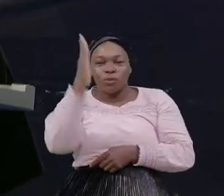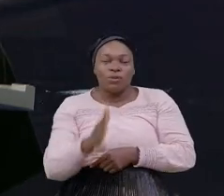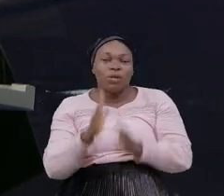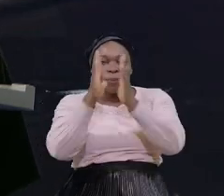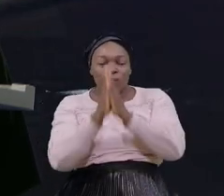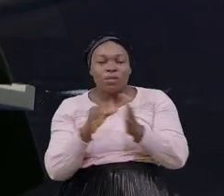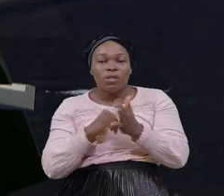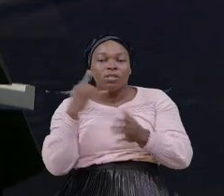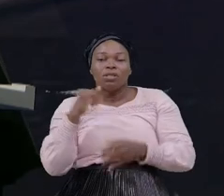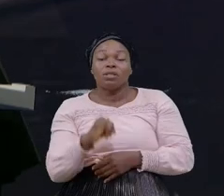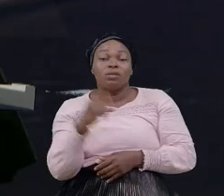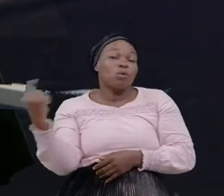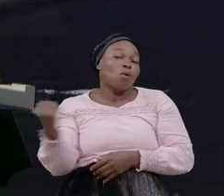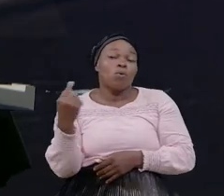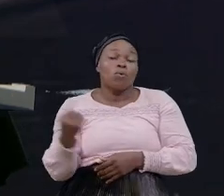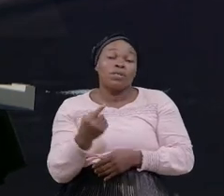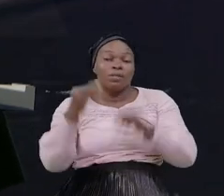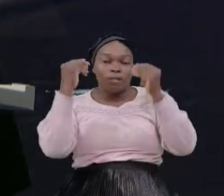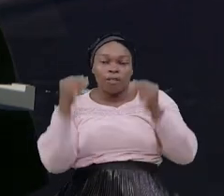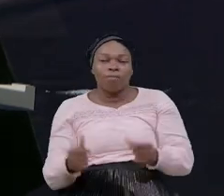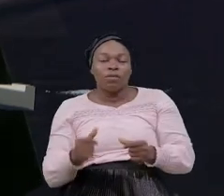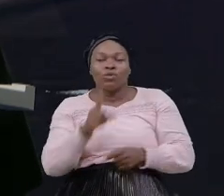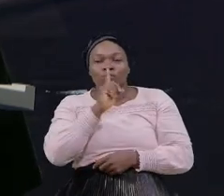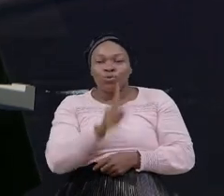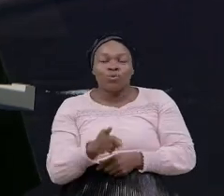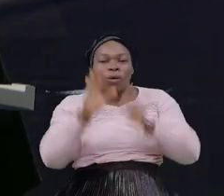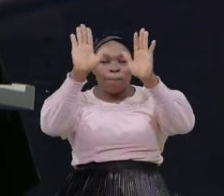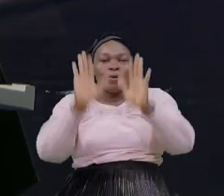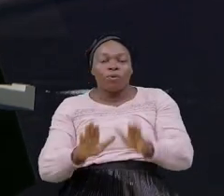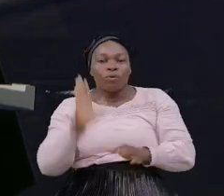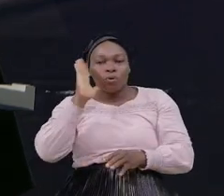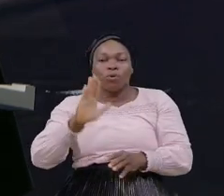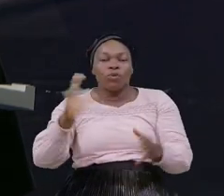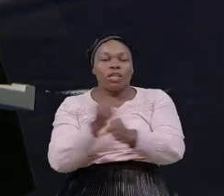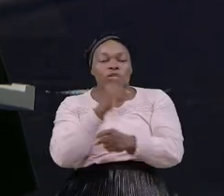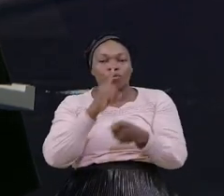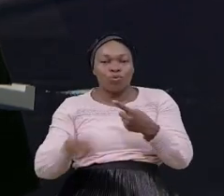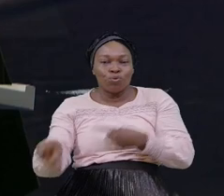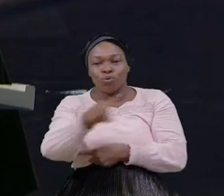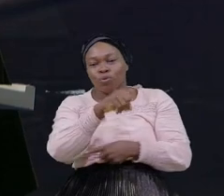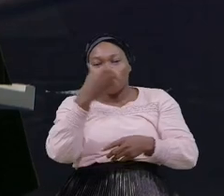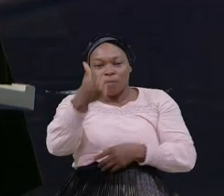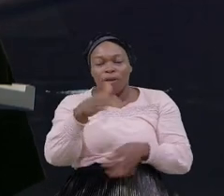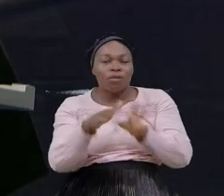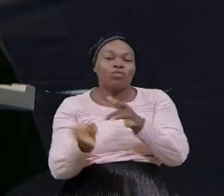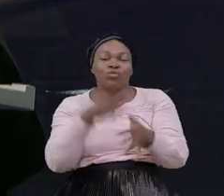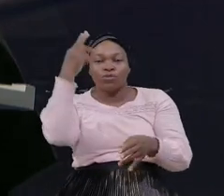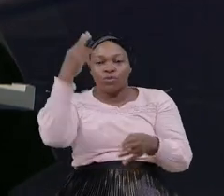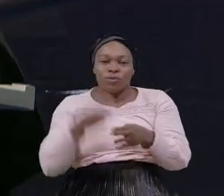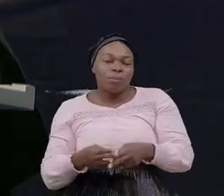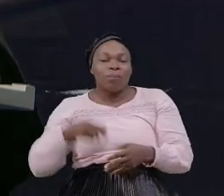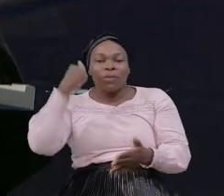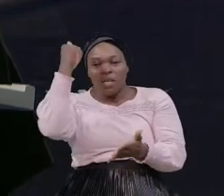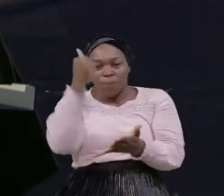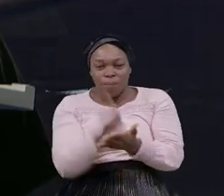toujours défini, c'est sûr, certain. Les miracles vont vous rencontrer là-bas au nom de Jésus-Christ.